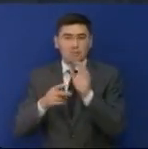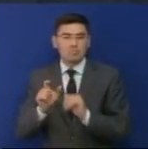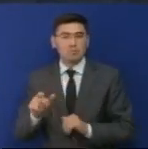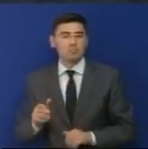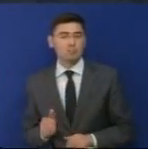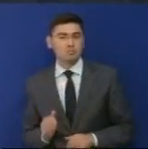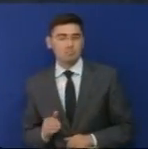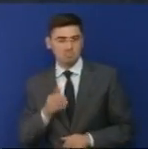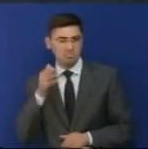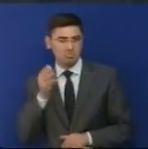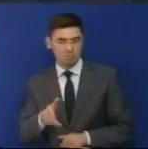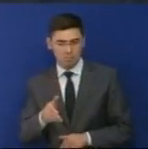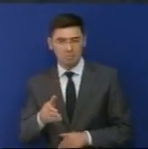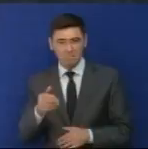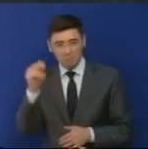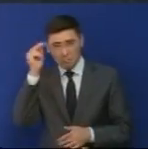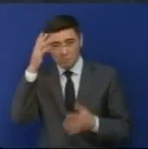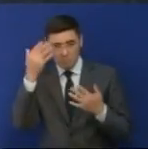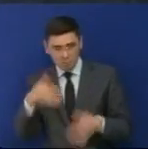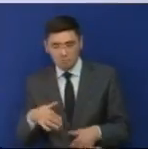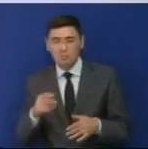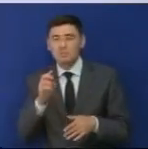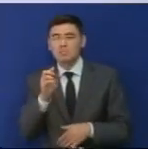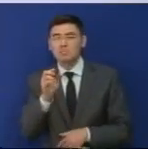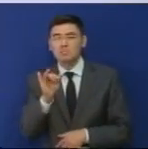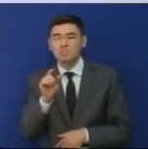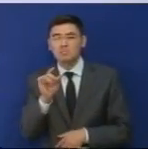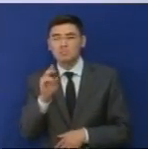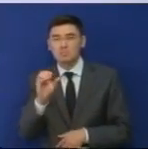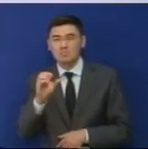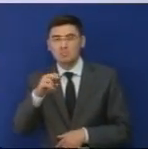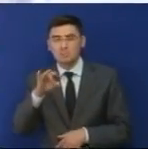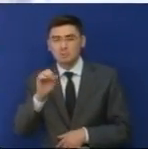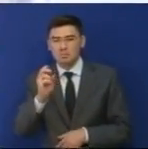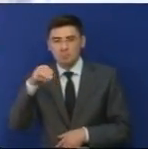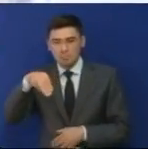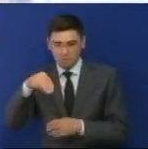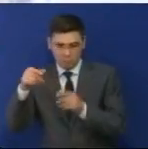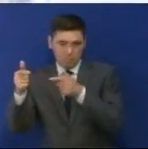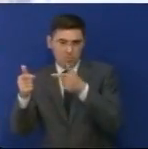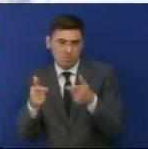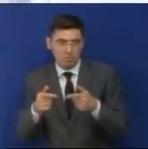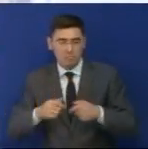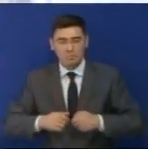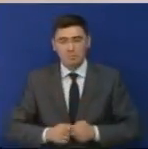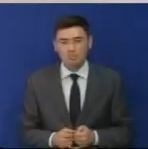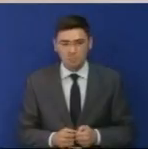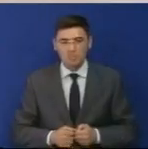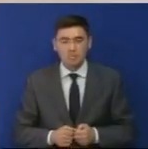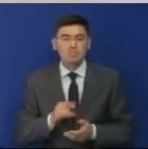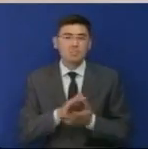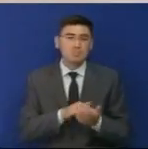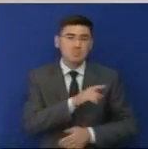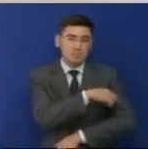обучение по данной программе и готовят свои бизнес-проекты. В рамках молодежного каравана в местной поликлинике был организован прием